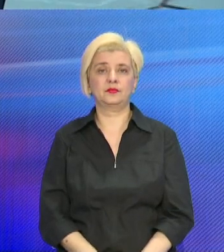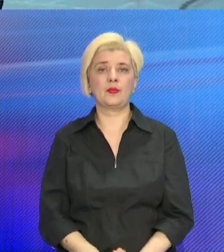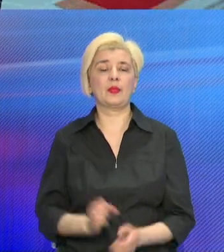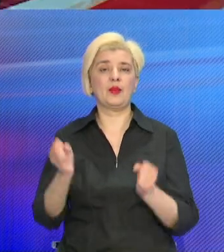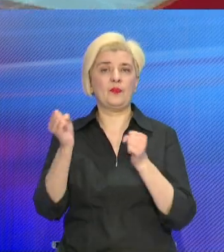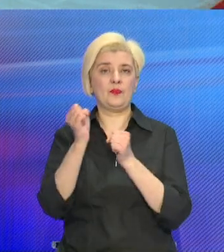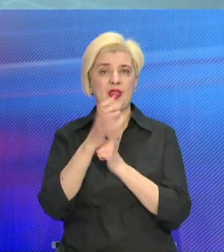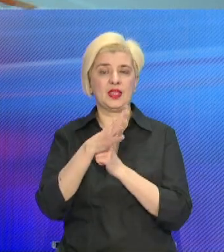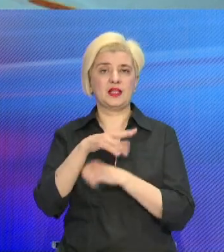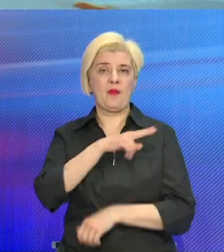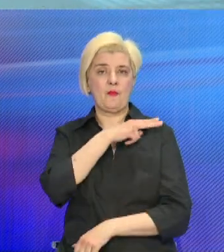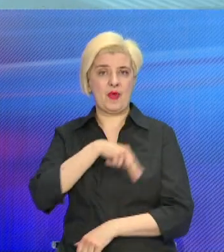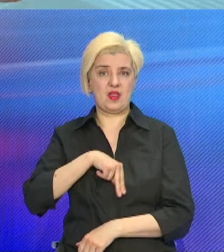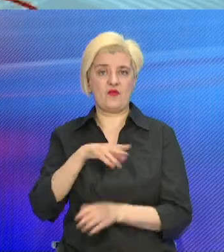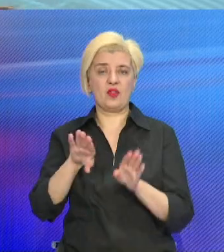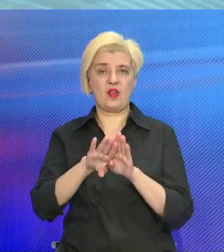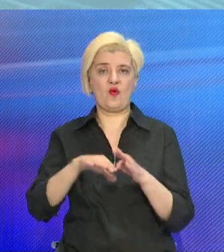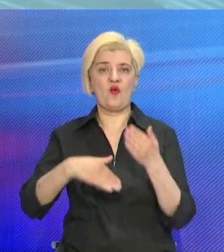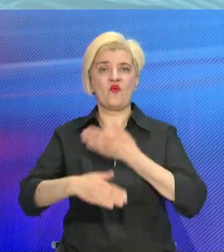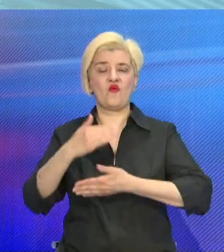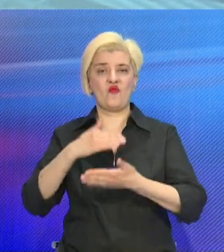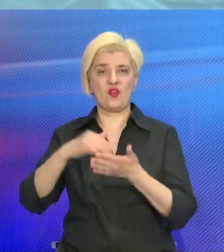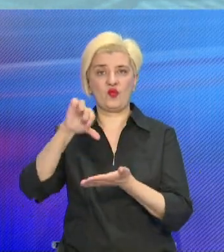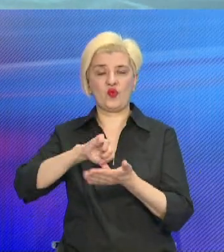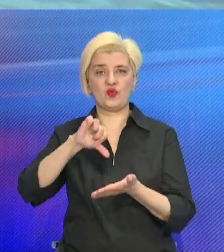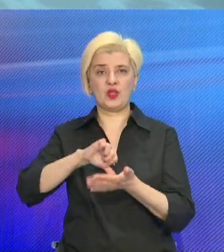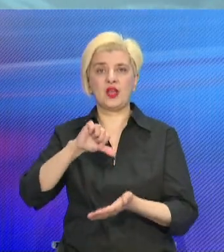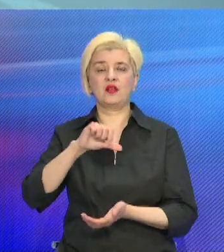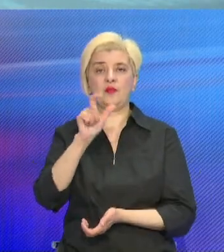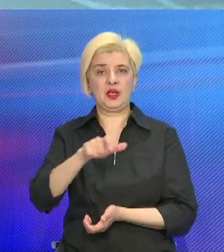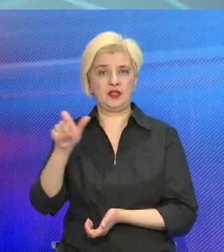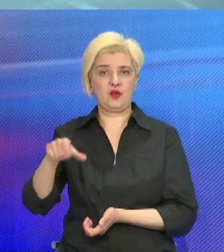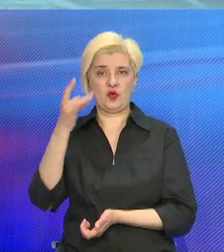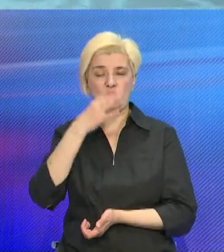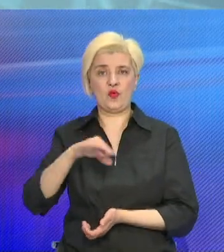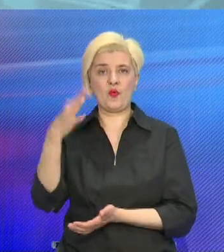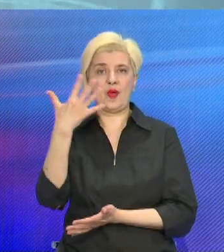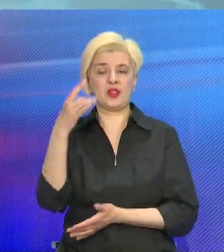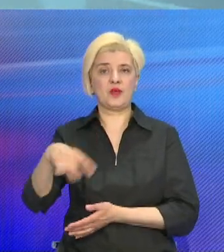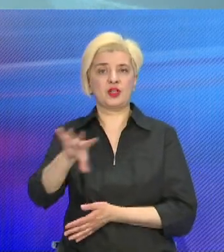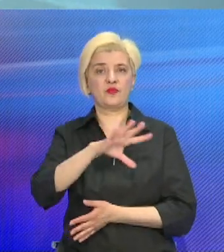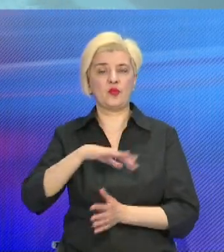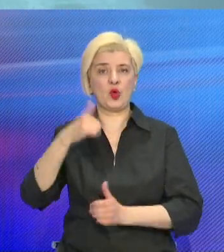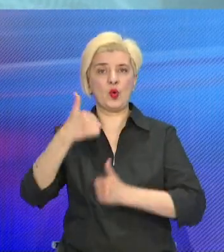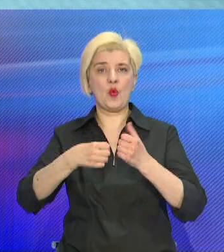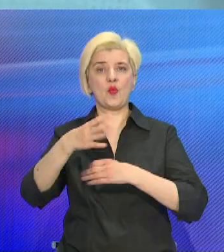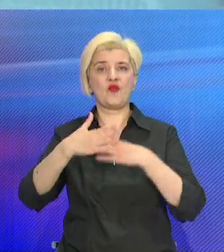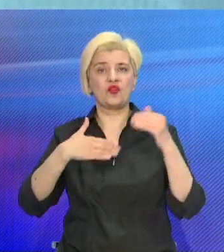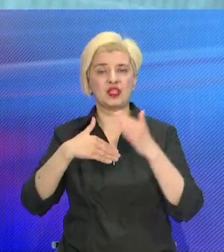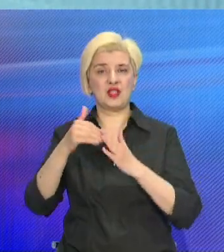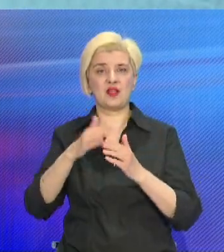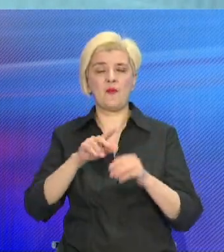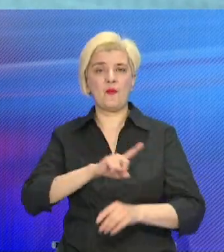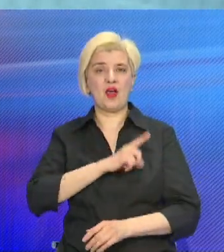Пятнадцать медалёў. Такі вынік удзелу ў прадстаўнікоў Гродзенскай вобласці ў 5-м рэспубліканскім конкурсе прафесійнага майстэрства